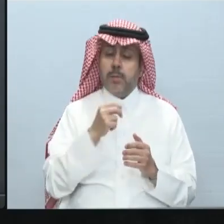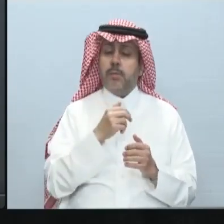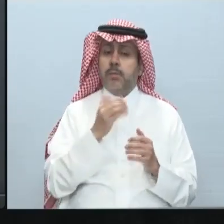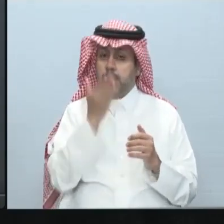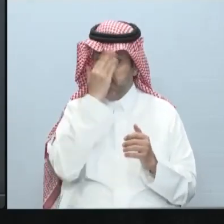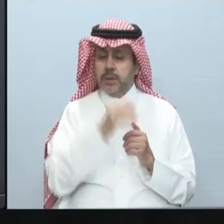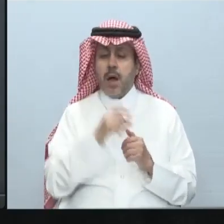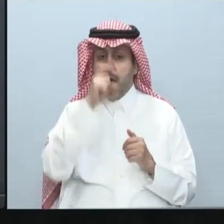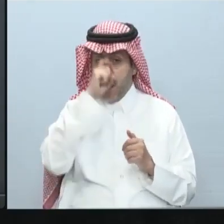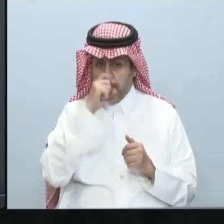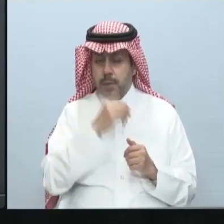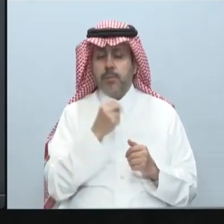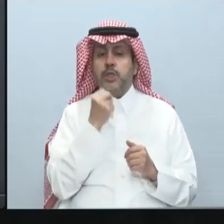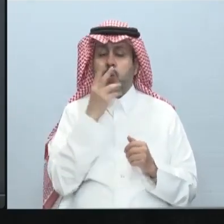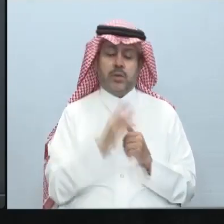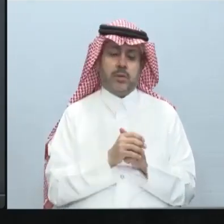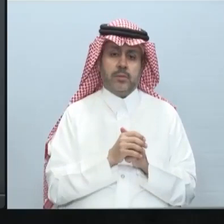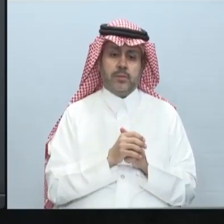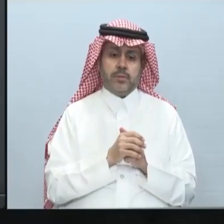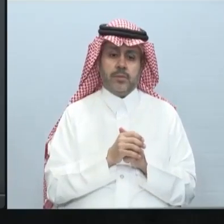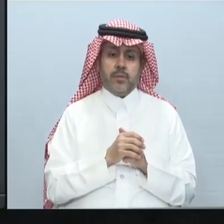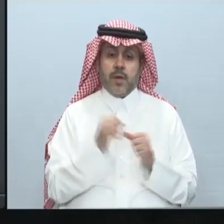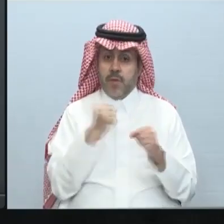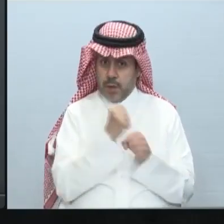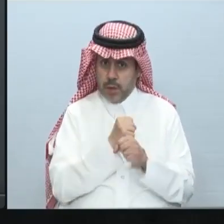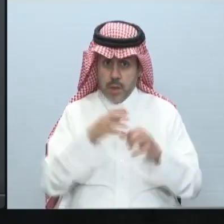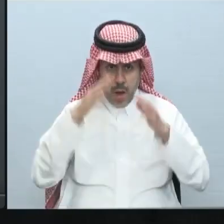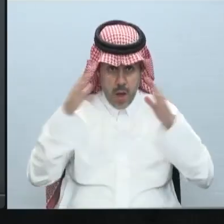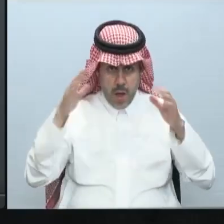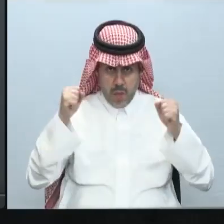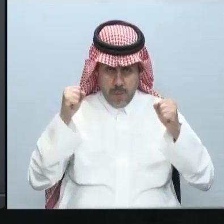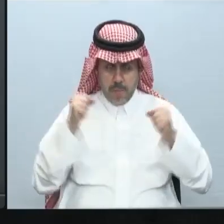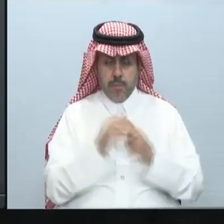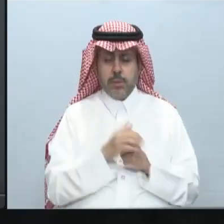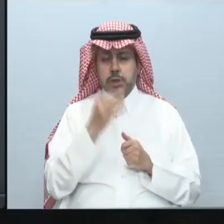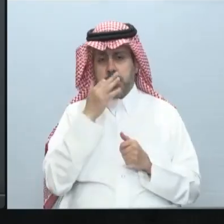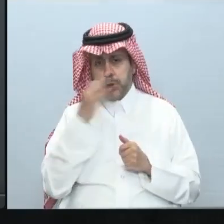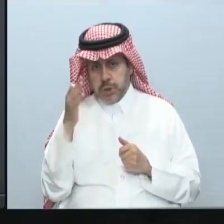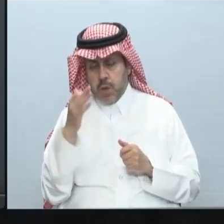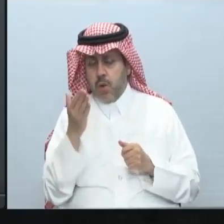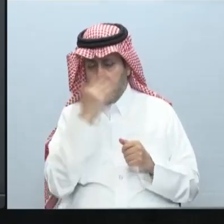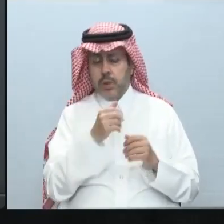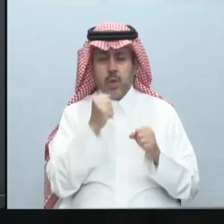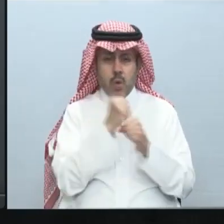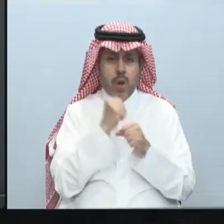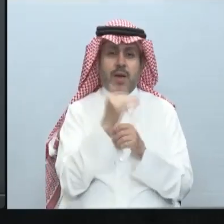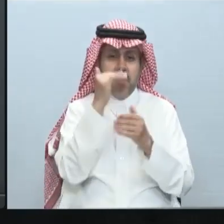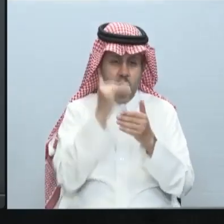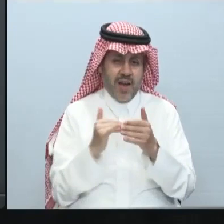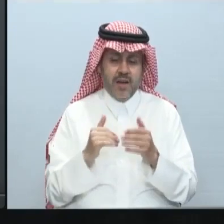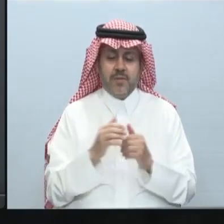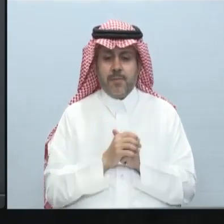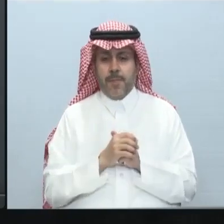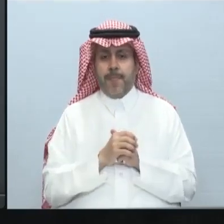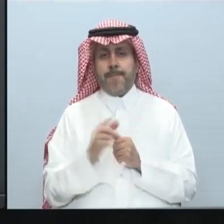لانه امر بالاعظم فاذا تحقق الاعظم وكمل سهل على العبد ان يحقق ما بعدها باذن